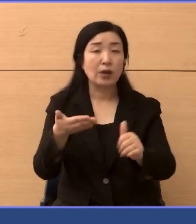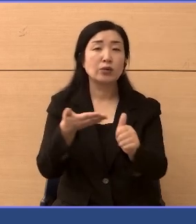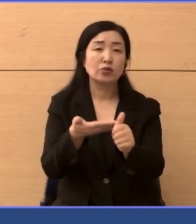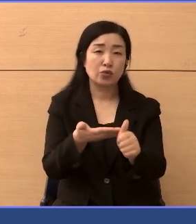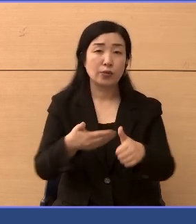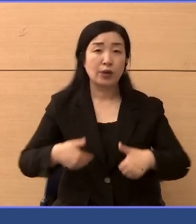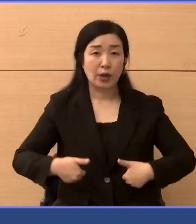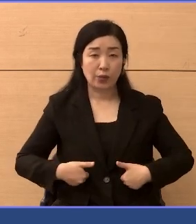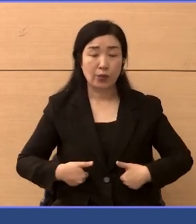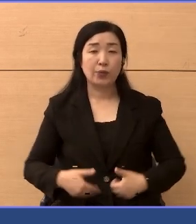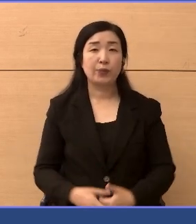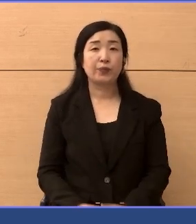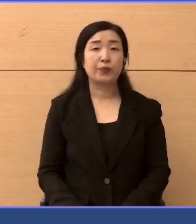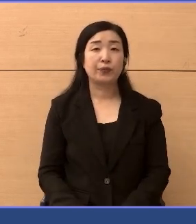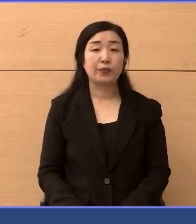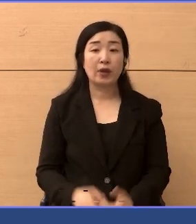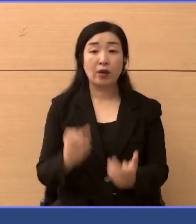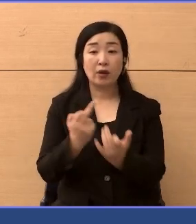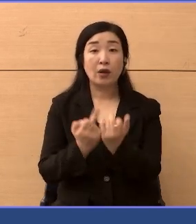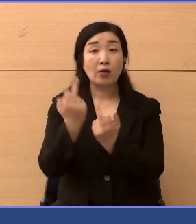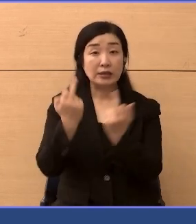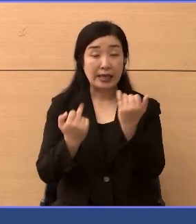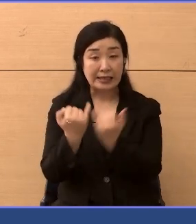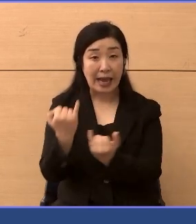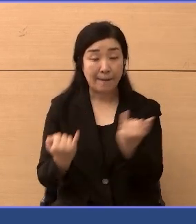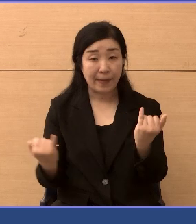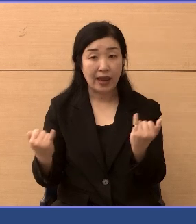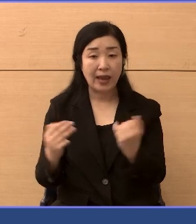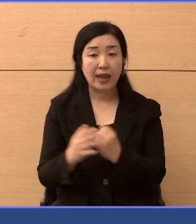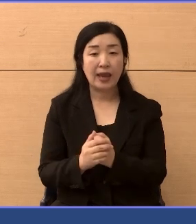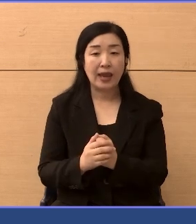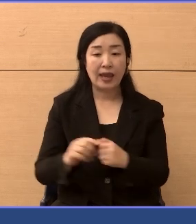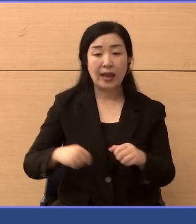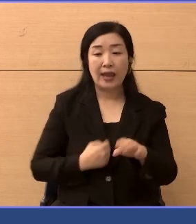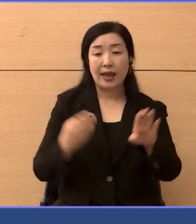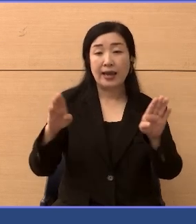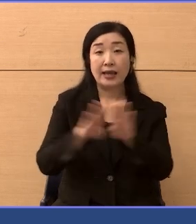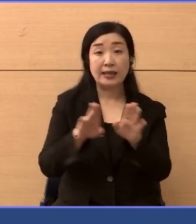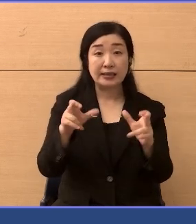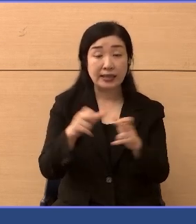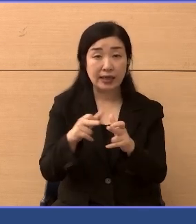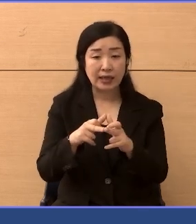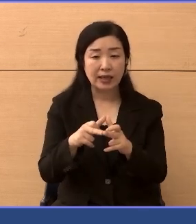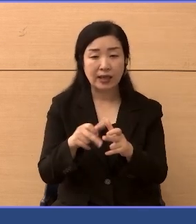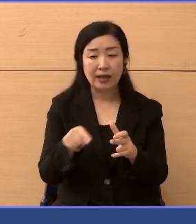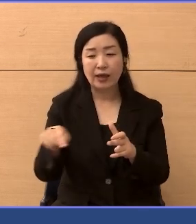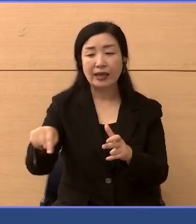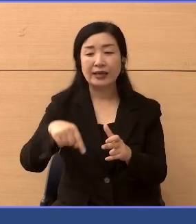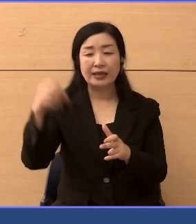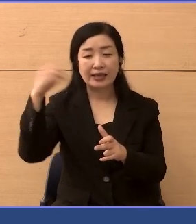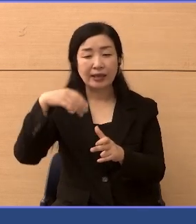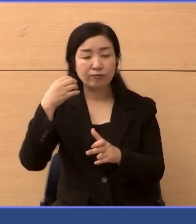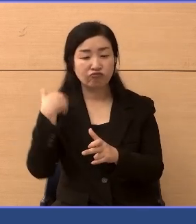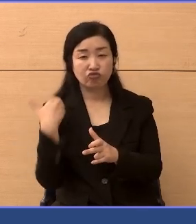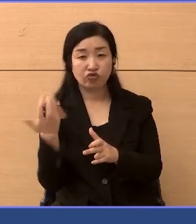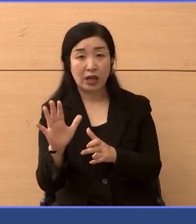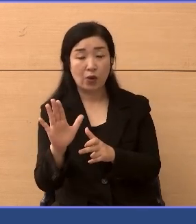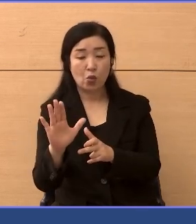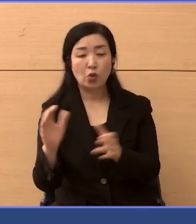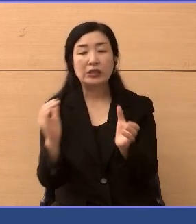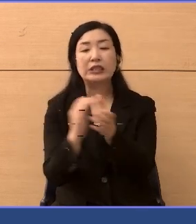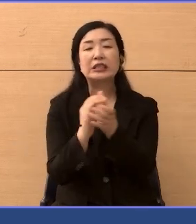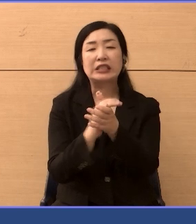것이 individual's 필요하고요. friend 또 and can be 형제 very 자매는 useful bridges ASD for the 환아에 adult 있어서 with 친구가 ASD 되어줄 수도 있고 to 이들이